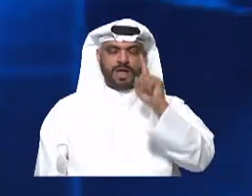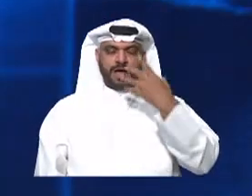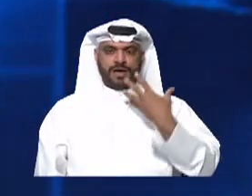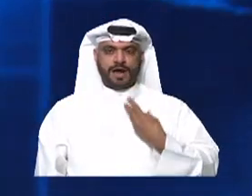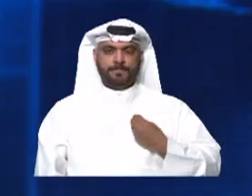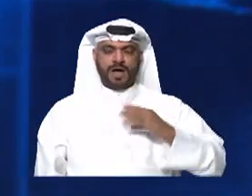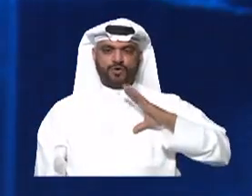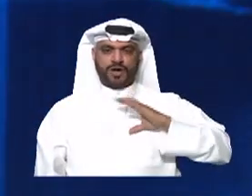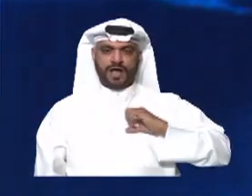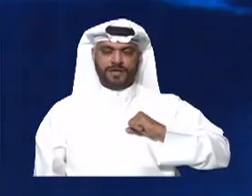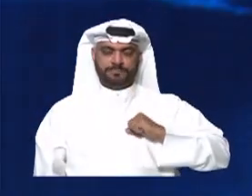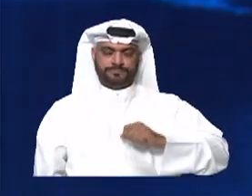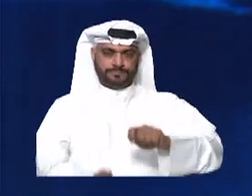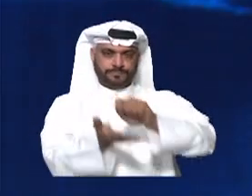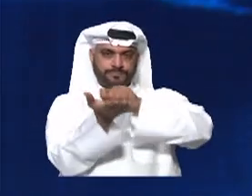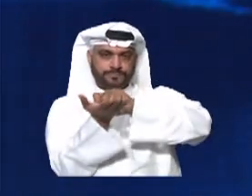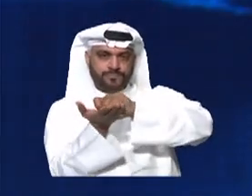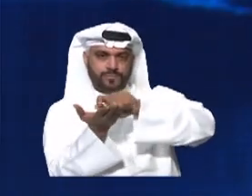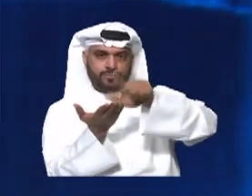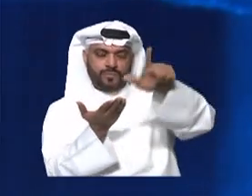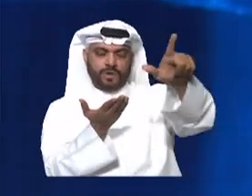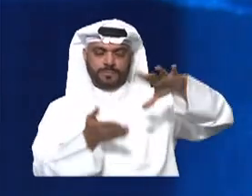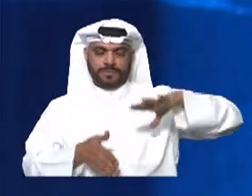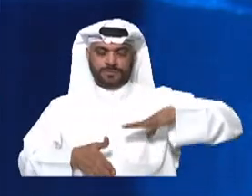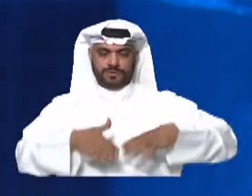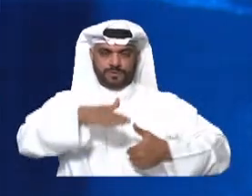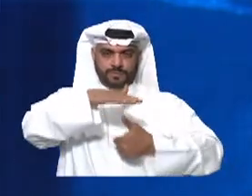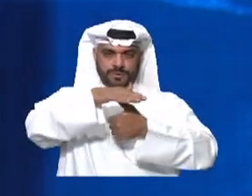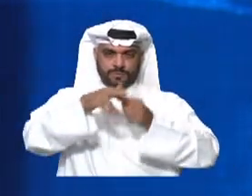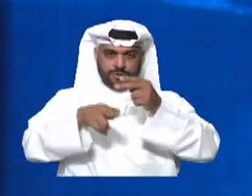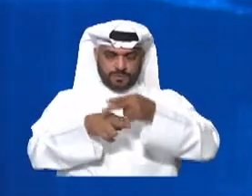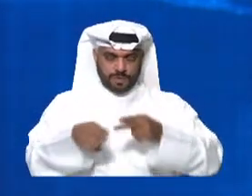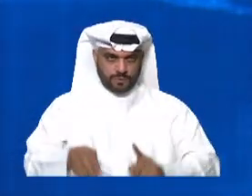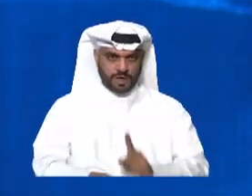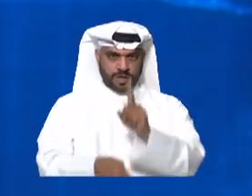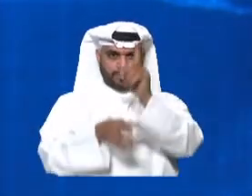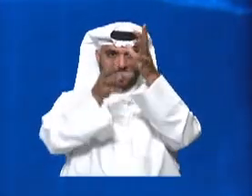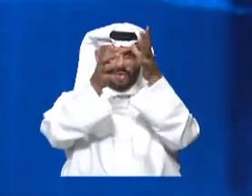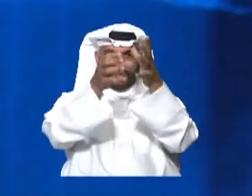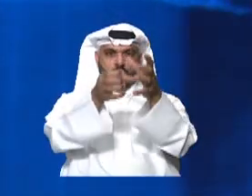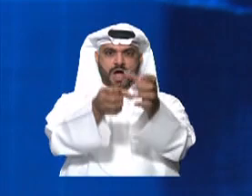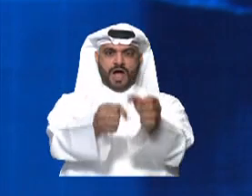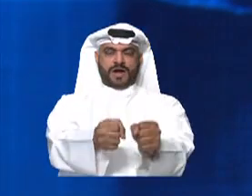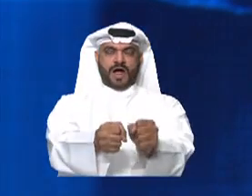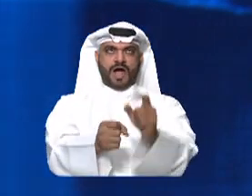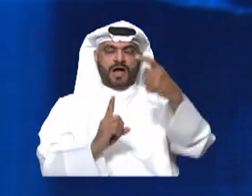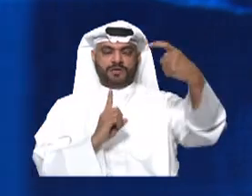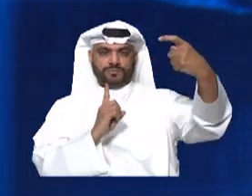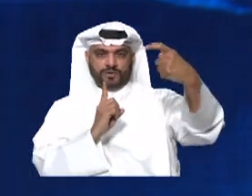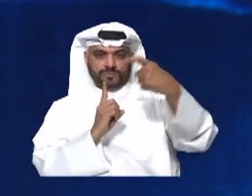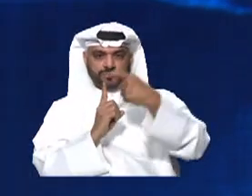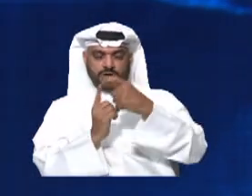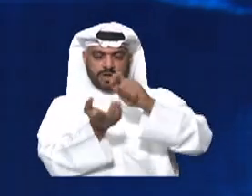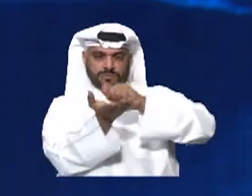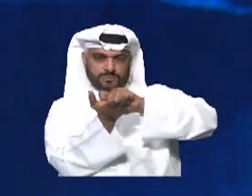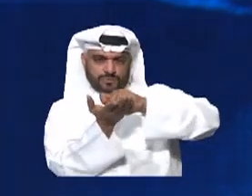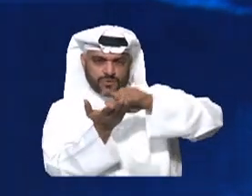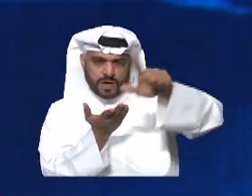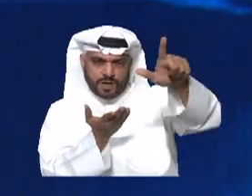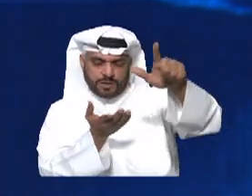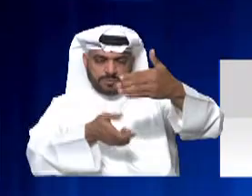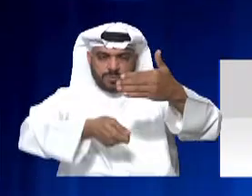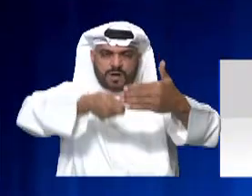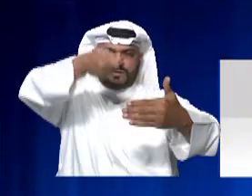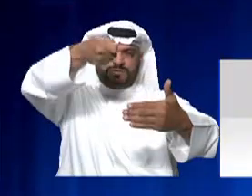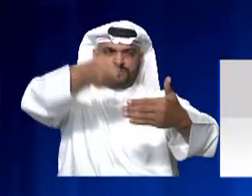بعث حضره صاحب السمو امير البلاد الشيخ نواف الاحمد الجابر الصباح حفظه الله ورعاه ببرقيه تعزيه الى فخامه الرئيس